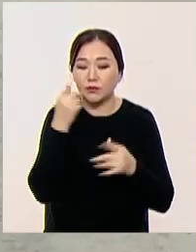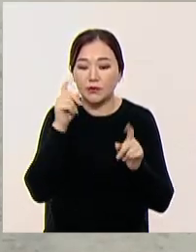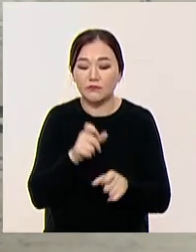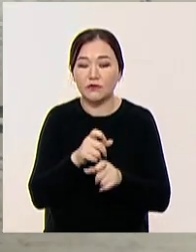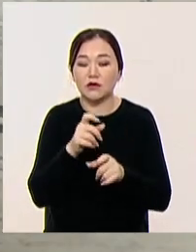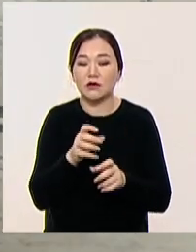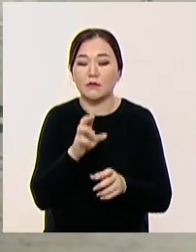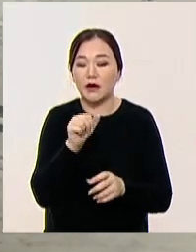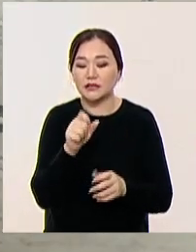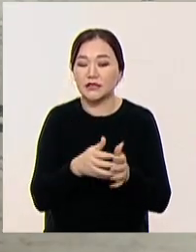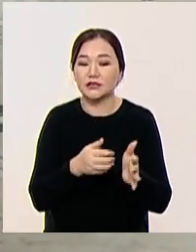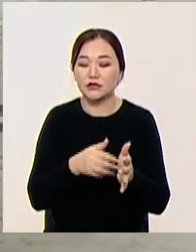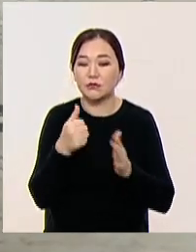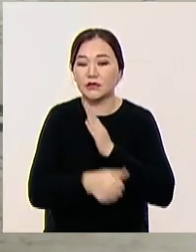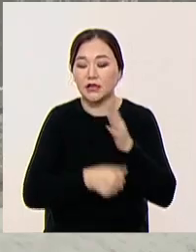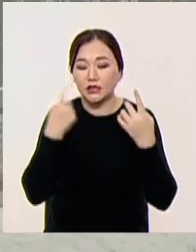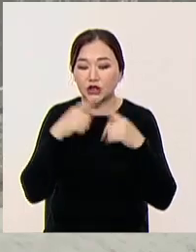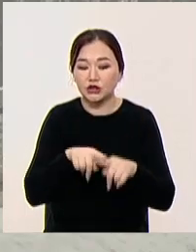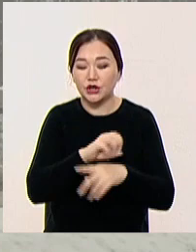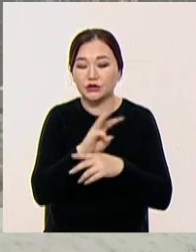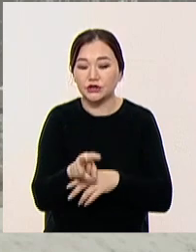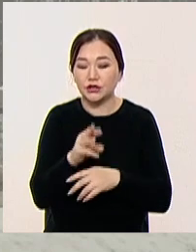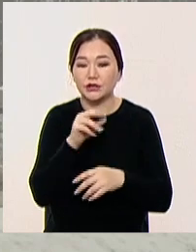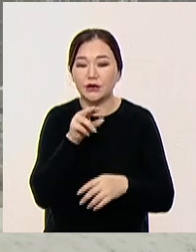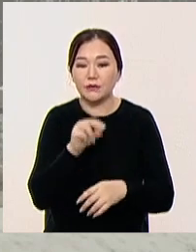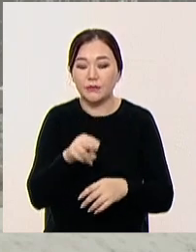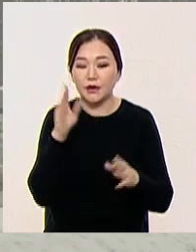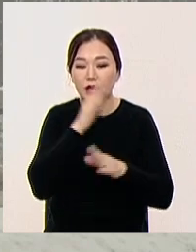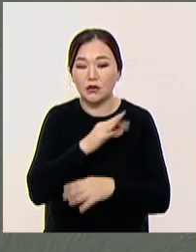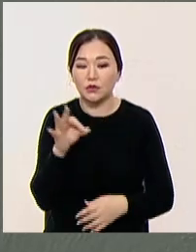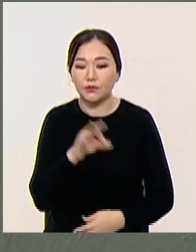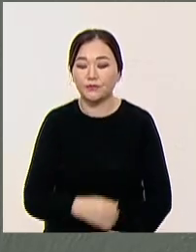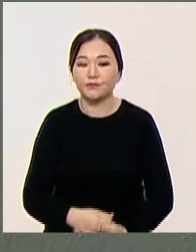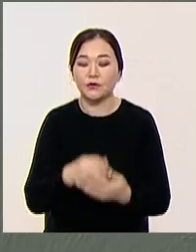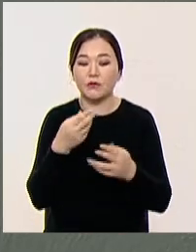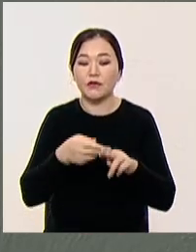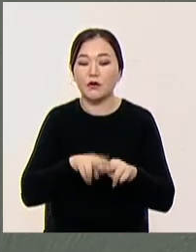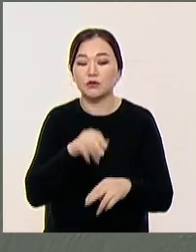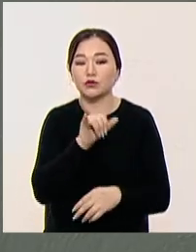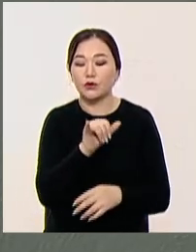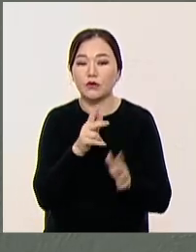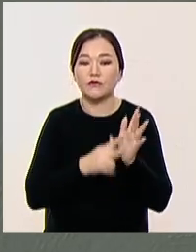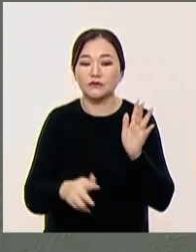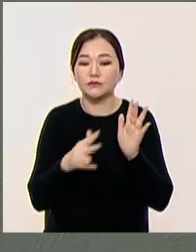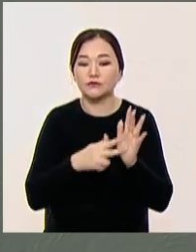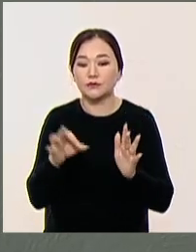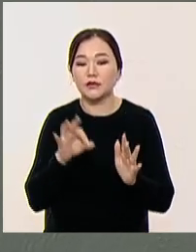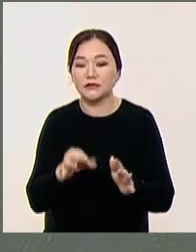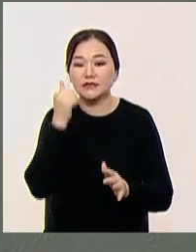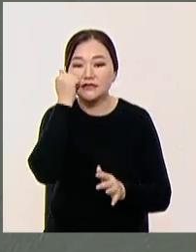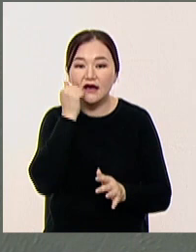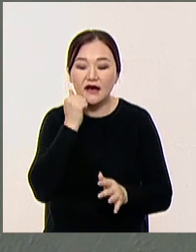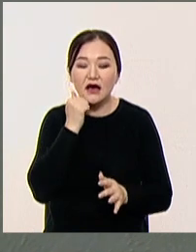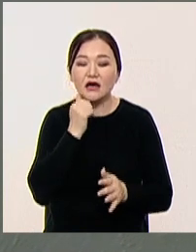базы, недостаточное материально-техническое оснащение департамента экологии. Потому что у них на 88% изношенность,